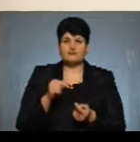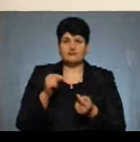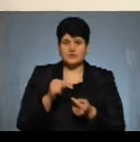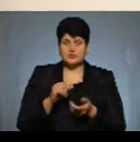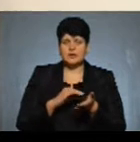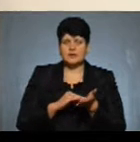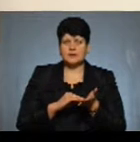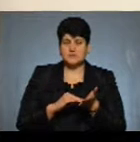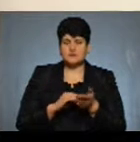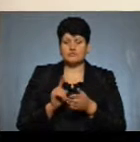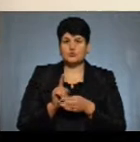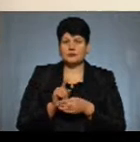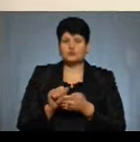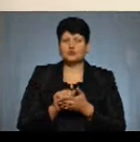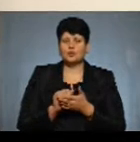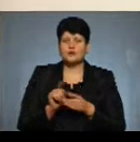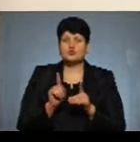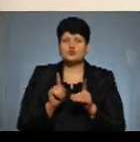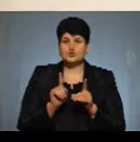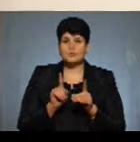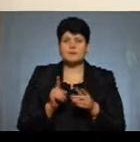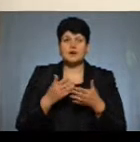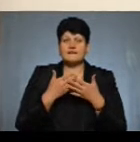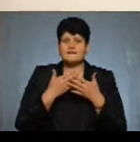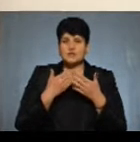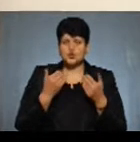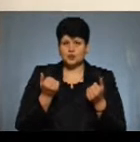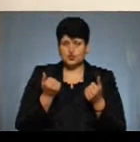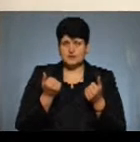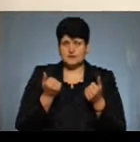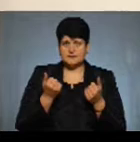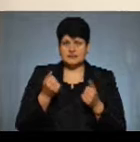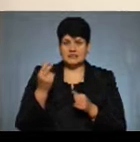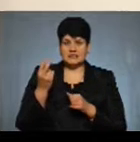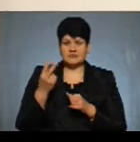і написано в нормативному документі, що при відсутності